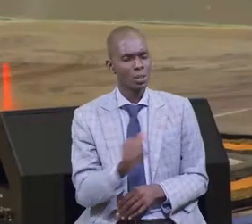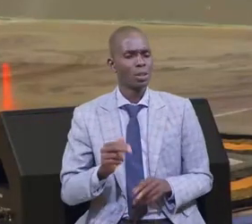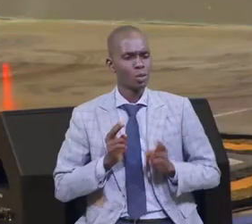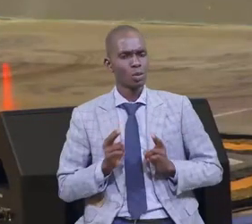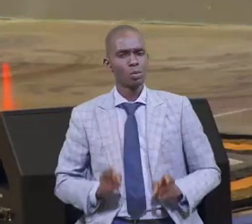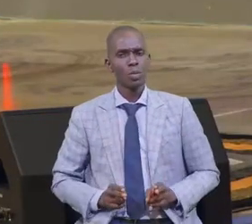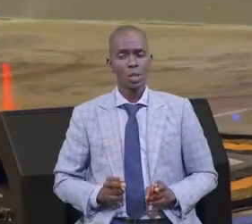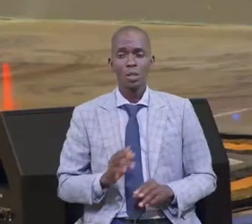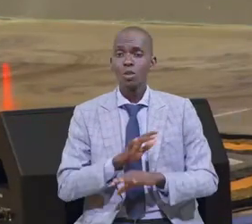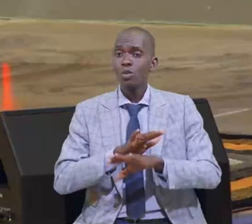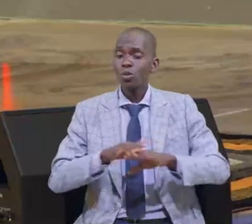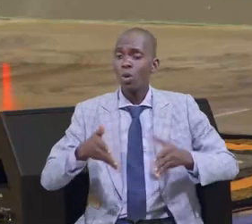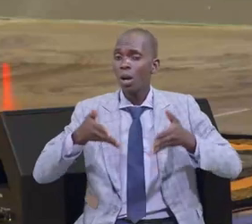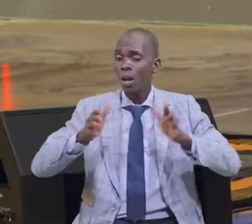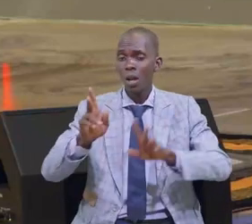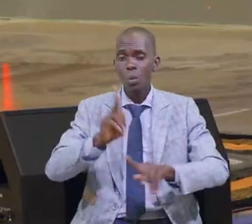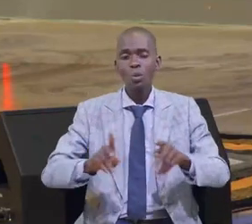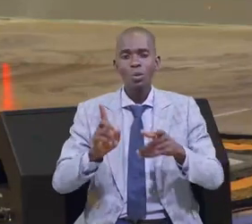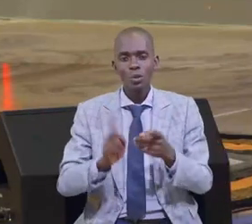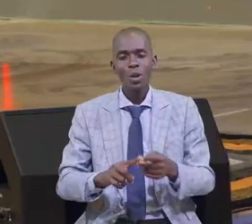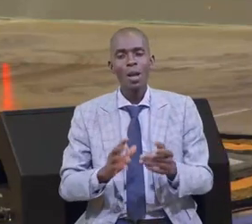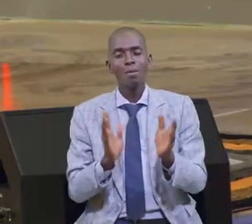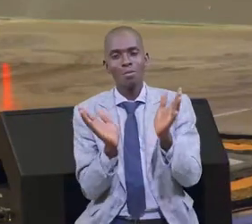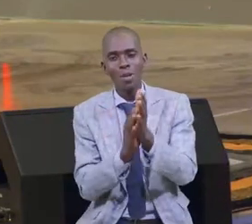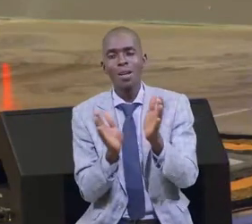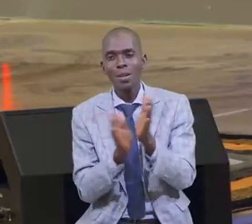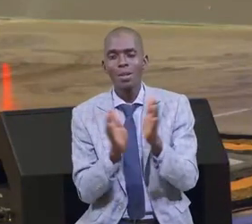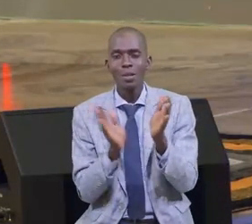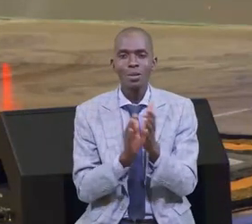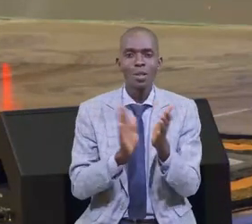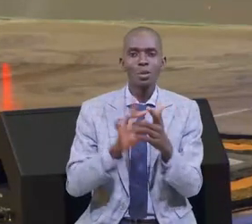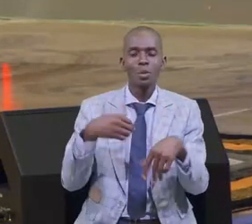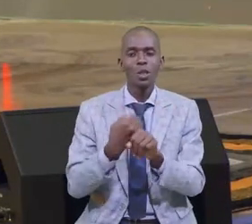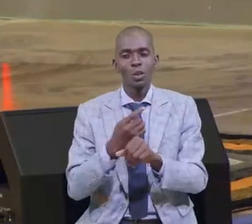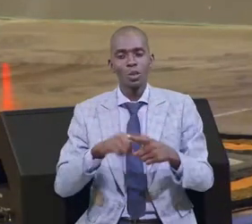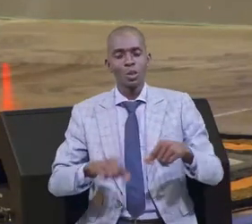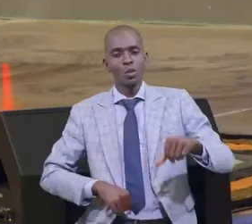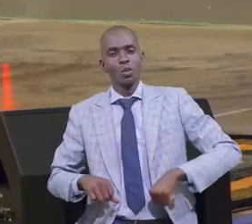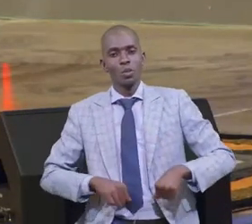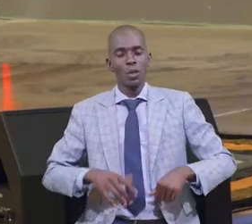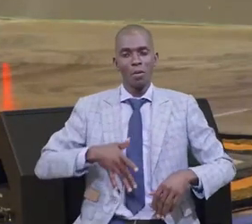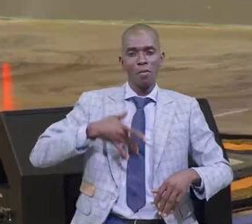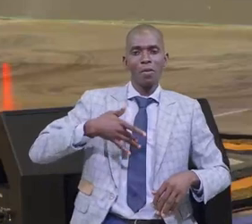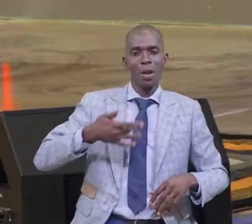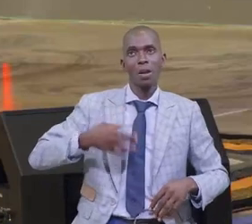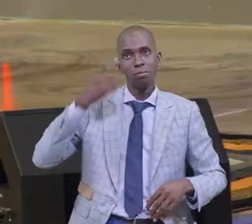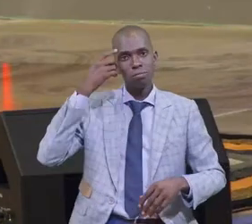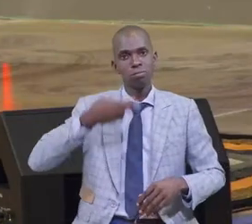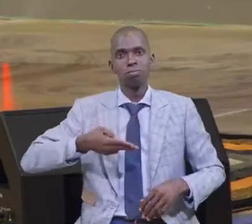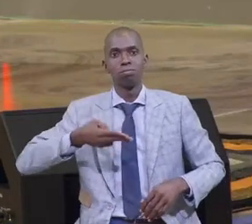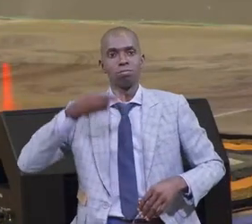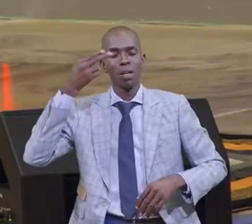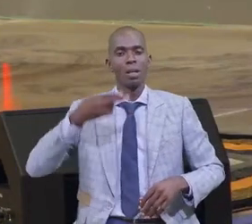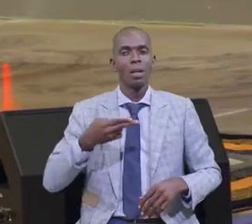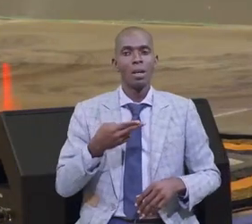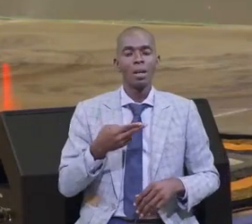homme. Ouais. Ne permettez pas aux gens de vous acculer et mourir prématurément, mourir